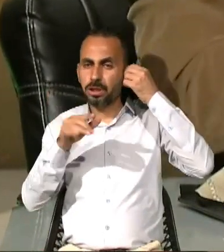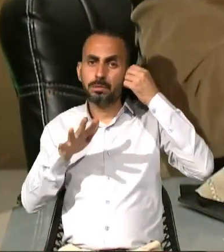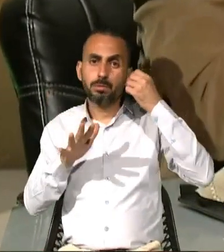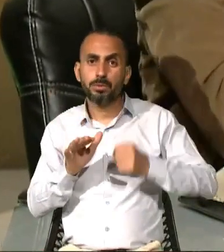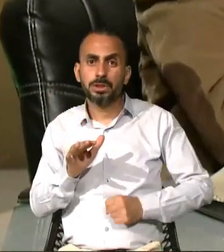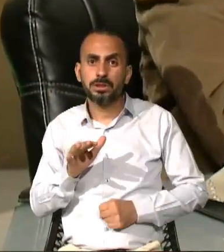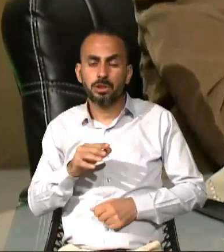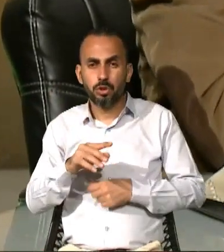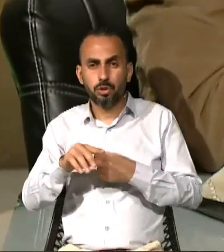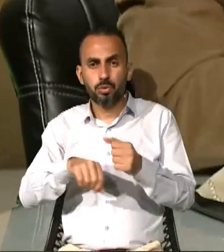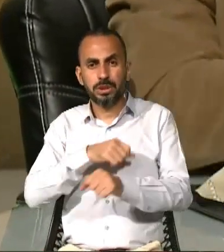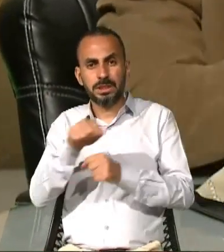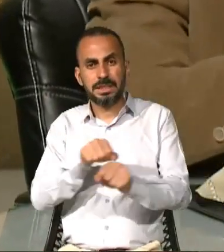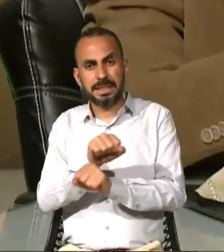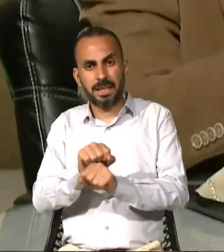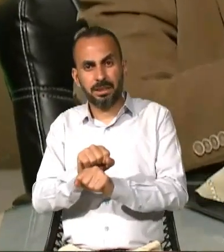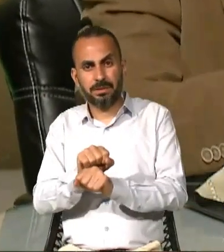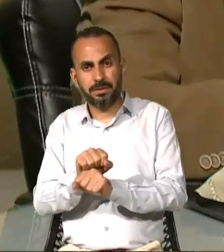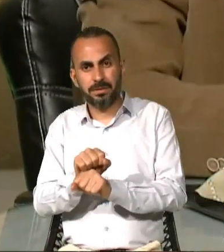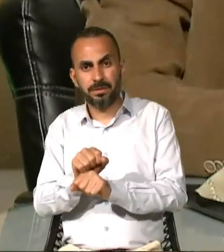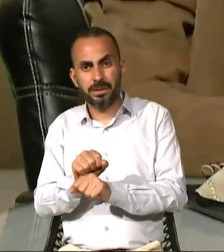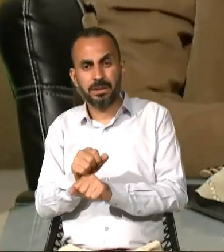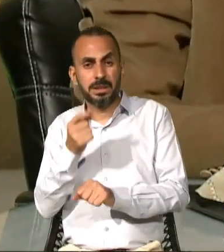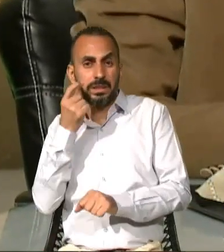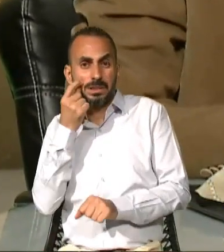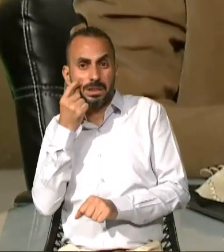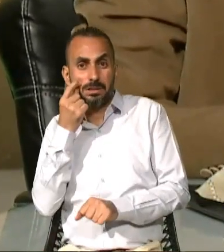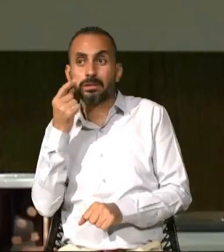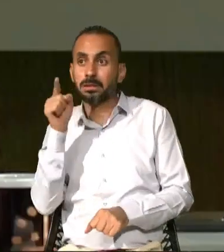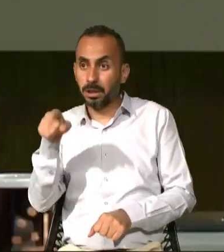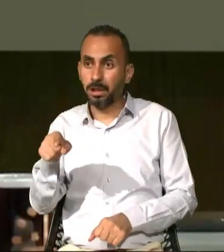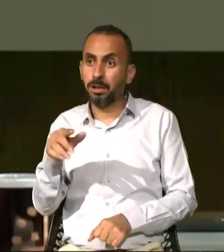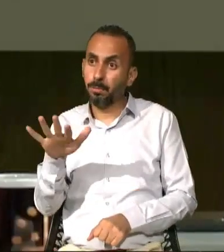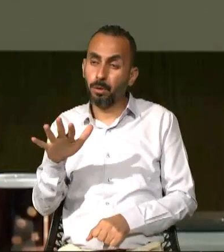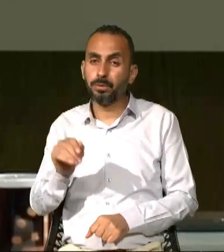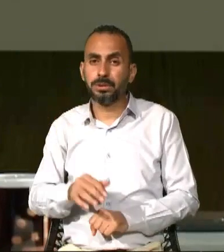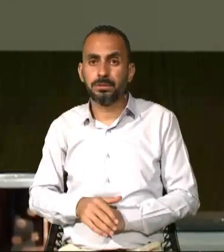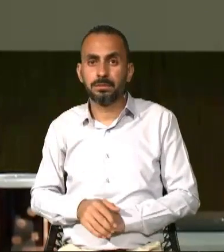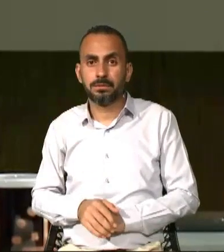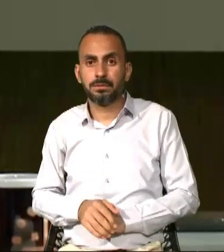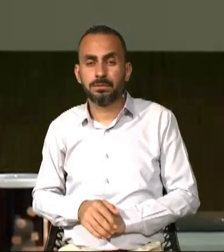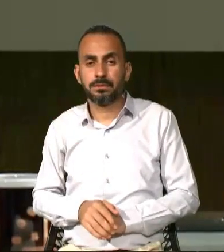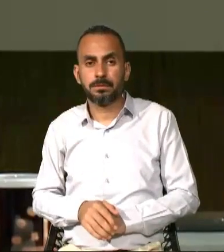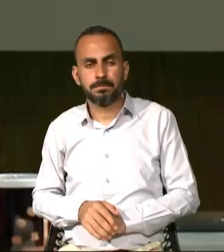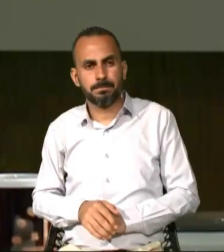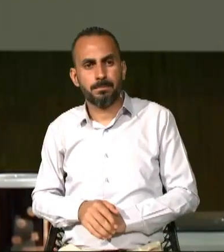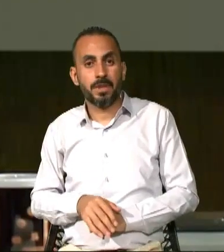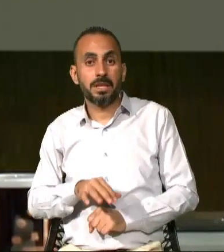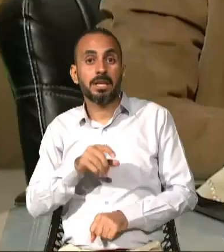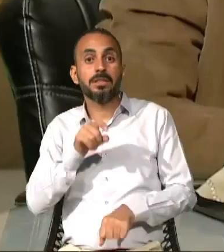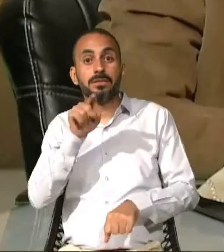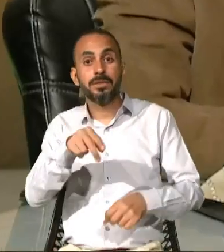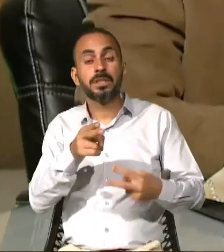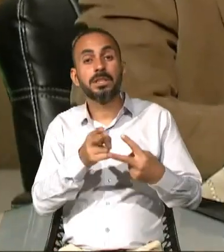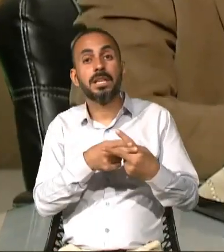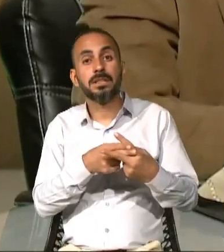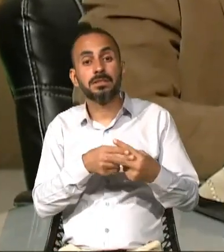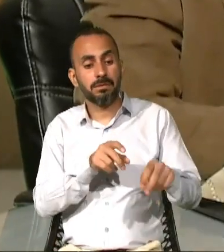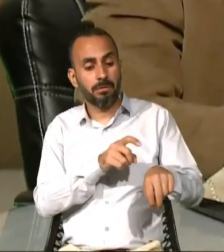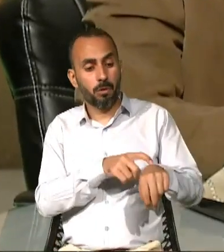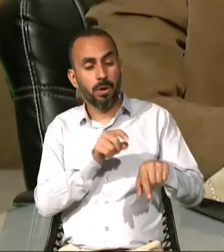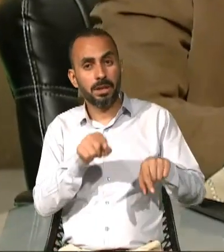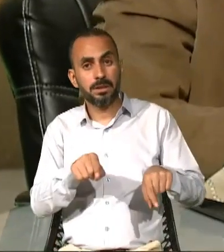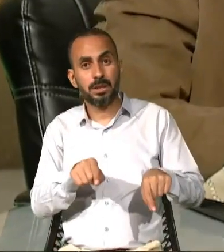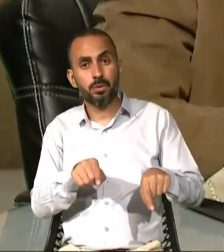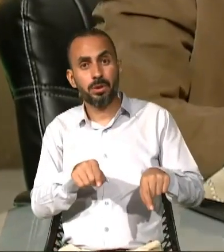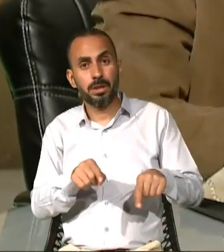ناس الوقت ده من الجنبين مؤمنين أخطاء أن يبقى منحني. يعني في ناس في وقت كورونا ده مربوطين من الشيطان كثيرين